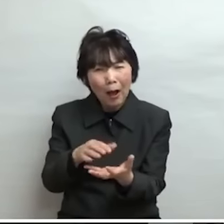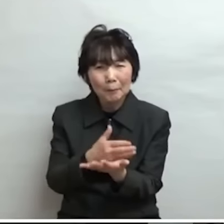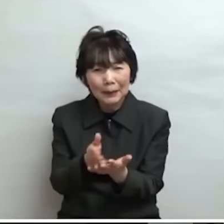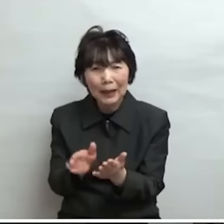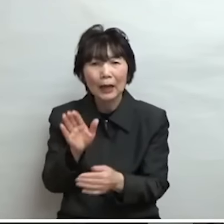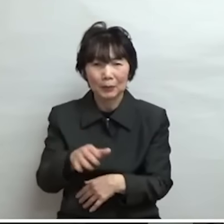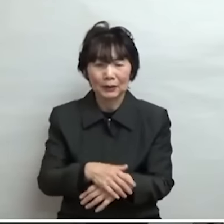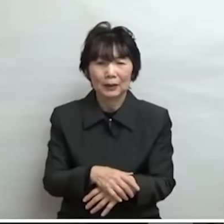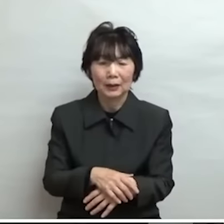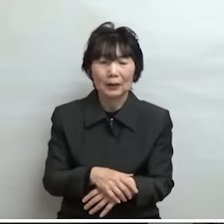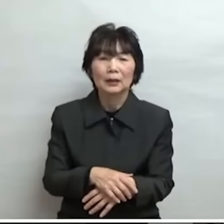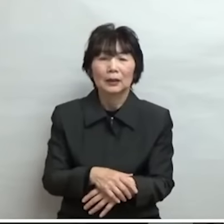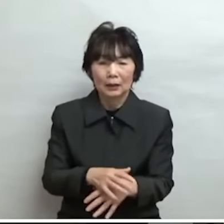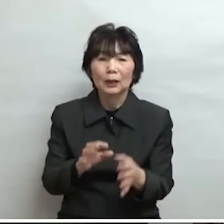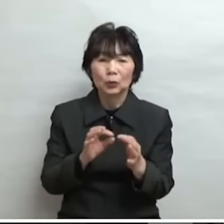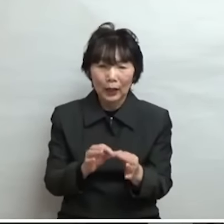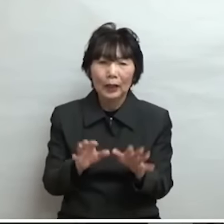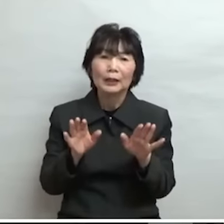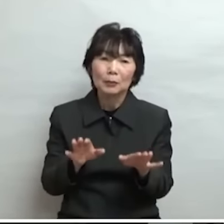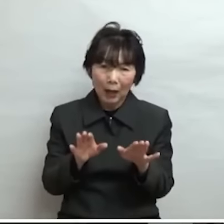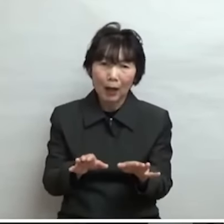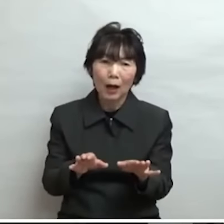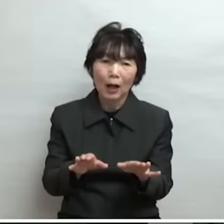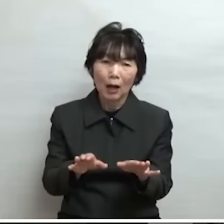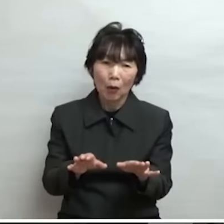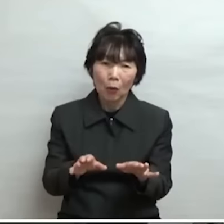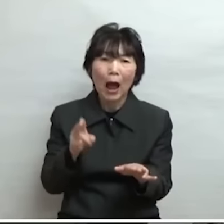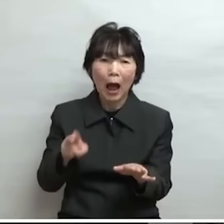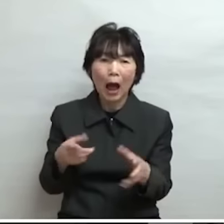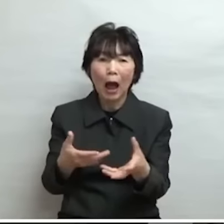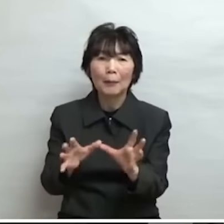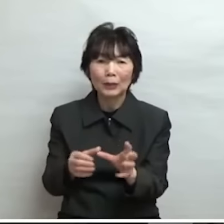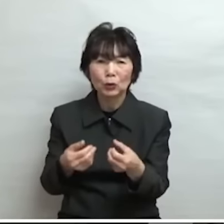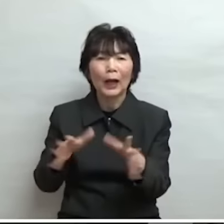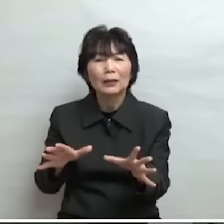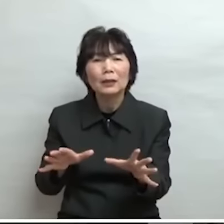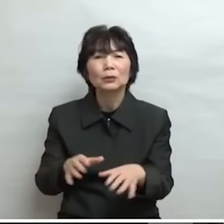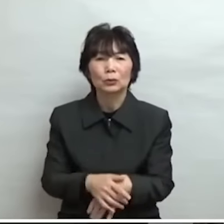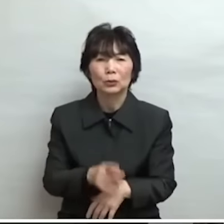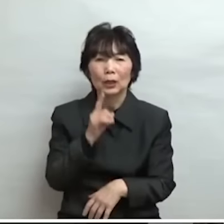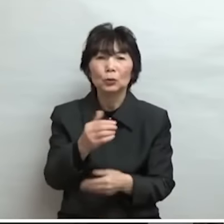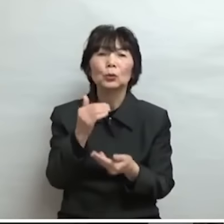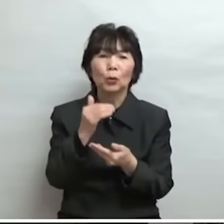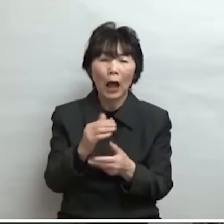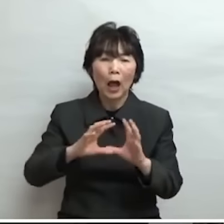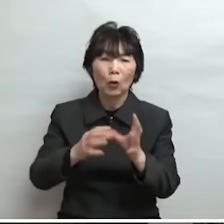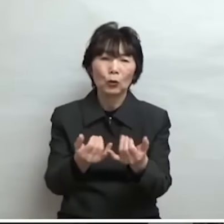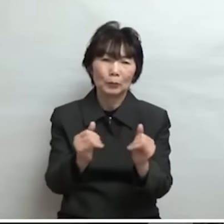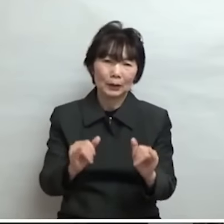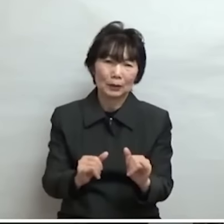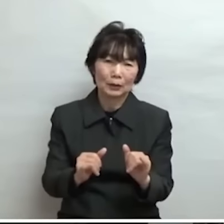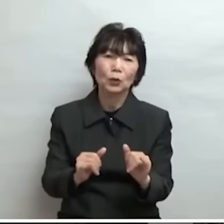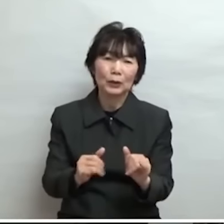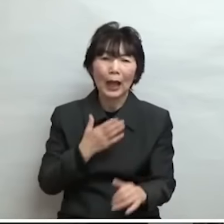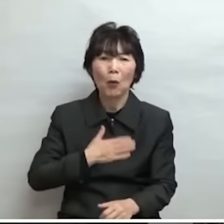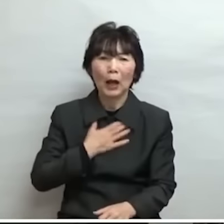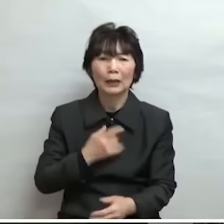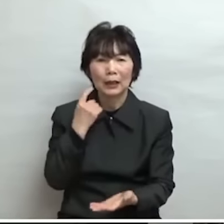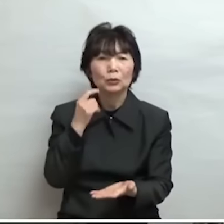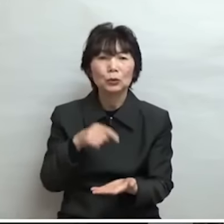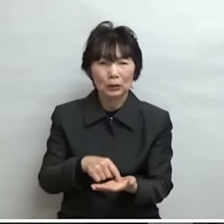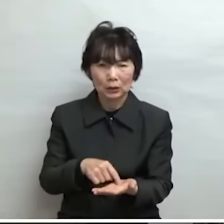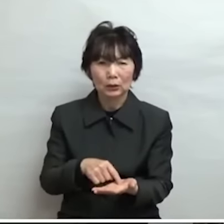ど、とりあえずはまず今その派閥を解散するというのは国民にとっては非常に分かりやすいメッセージなんじゃないかな